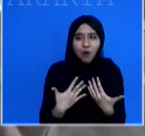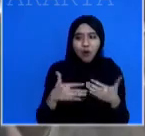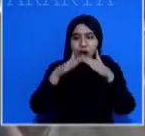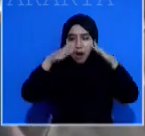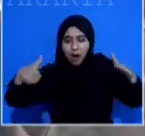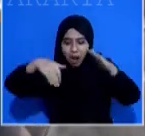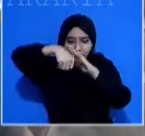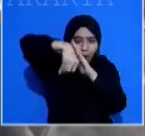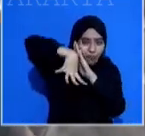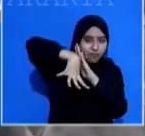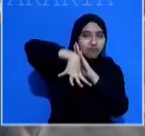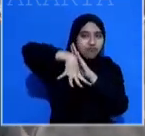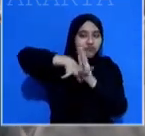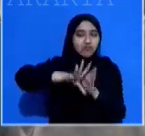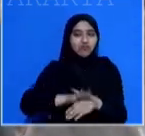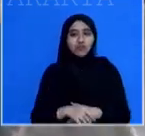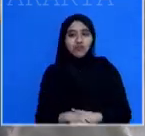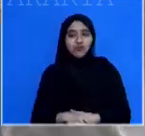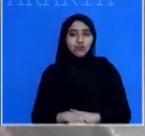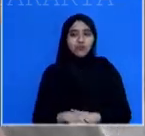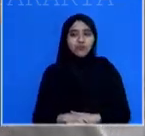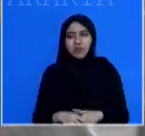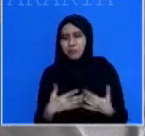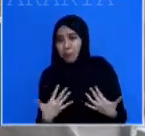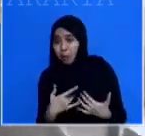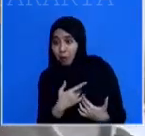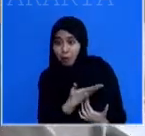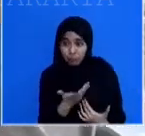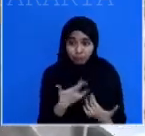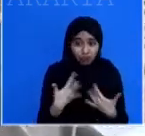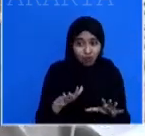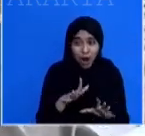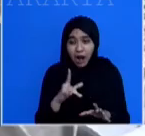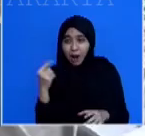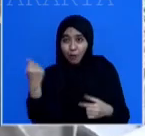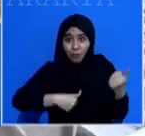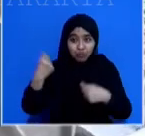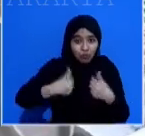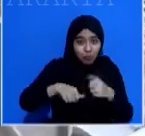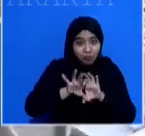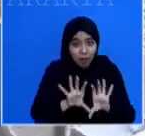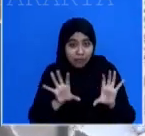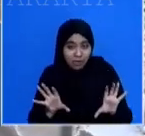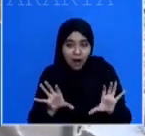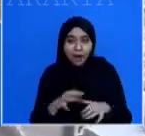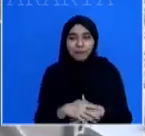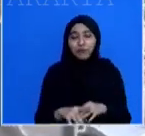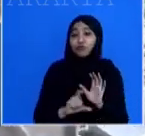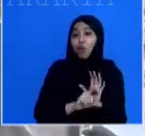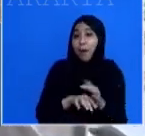Saking panjenengan menika mriginipun ingkang pun laris menapa kemawon. Nggih niki sing laris niku stand